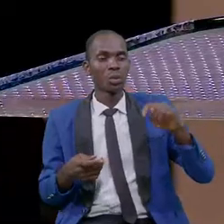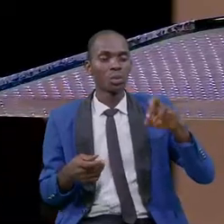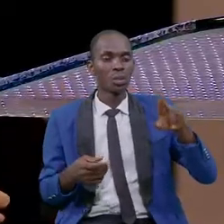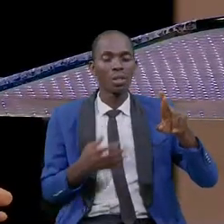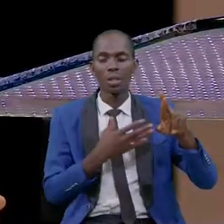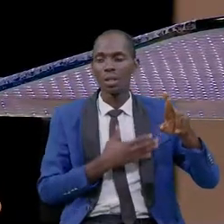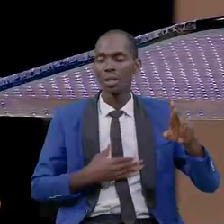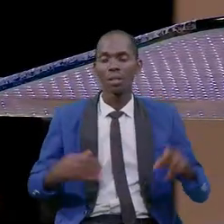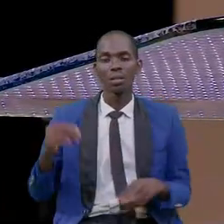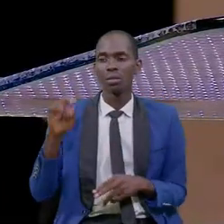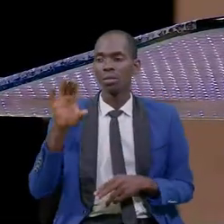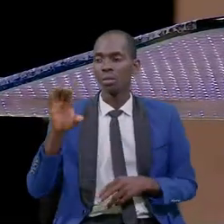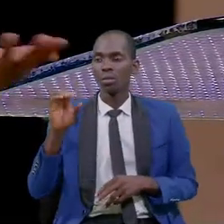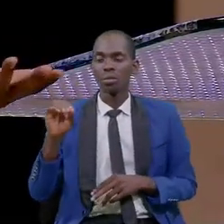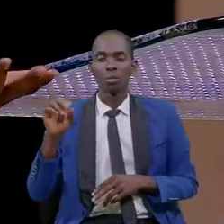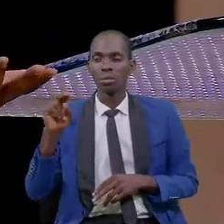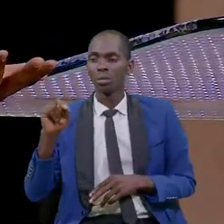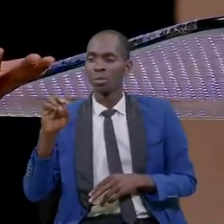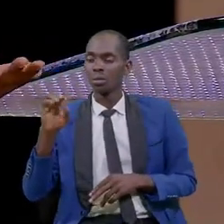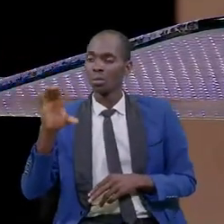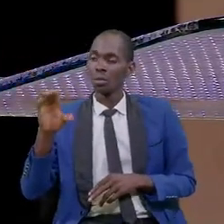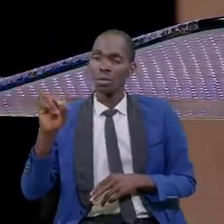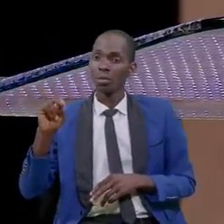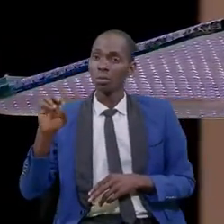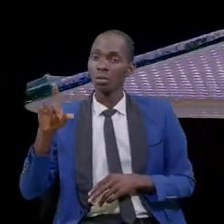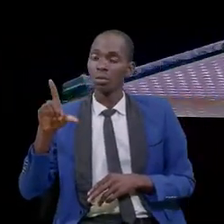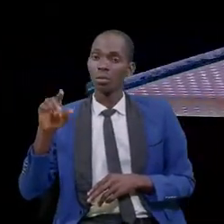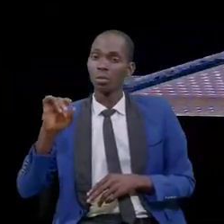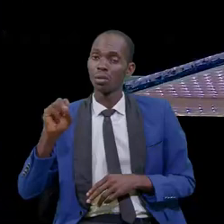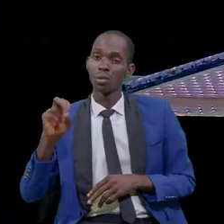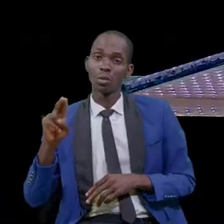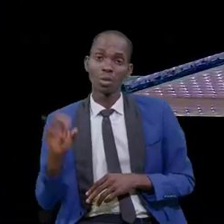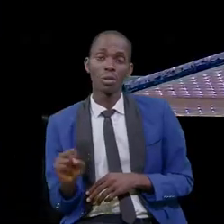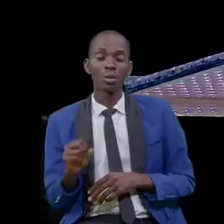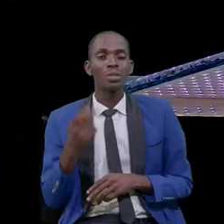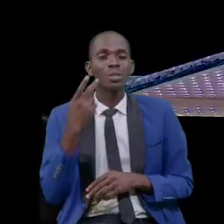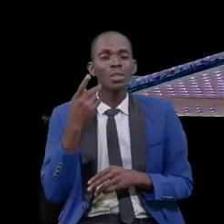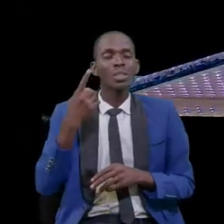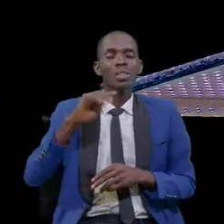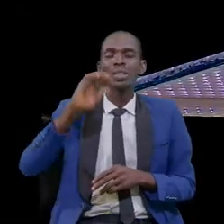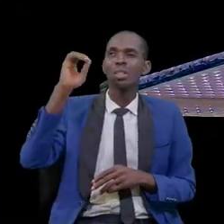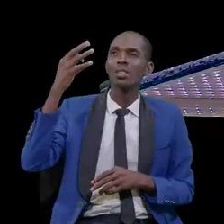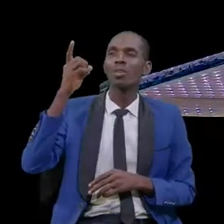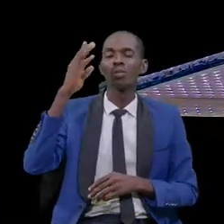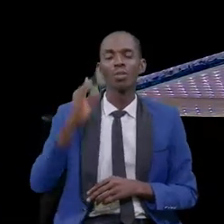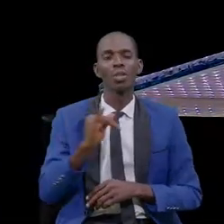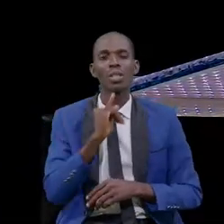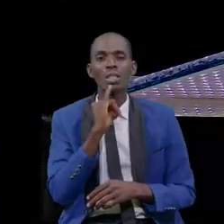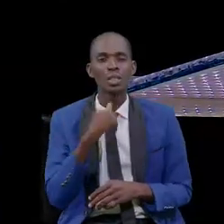Corneille. Il n'a mis aucune différence entre vous et Pierre et Paul et Silas. La grâce de Dieu est